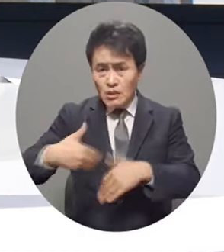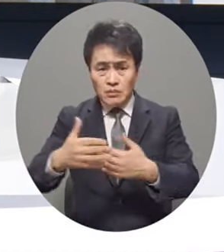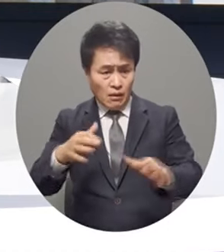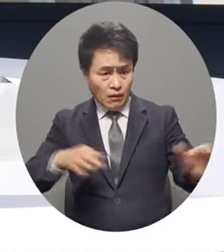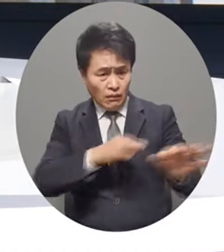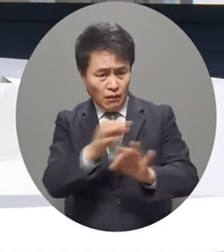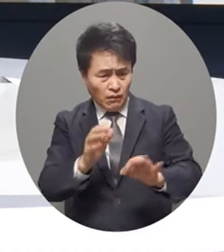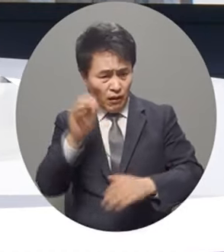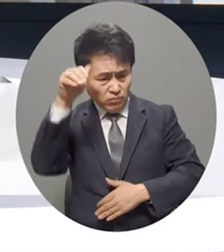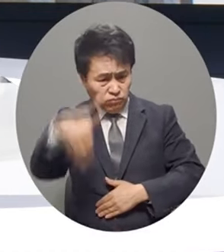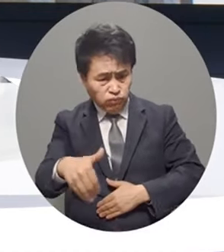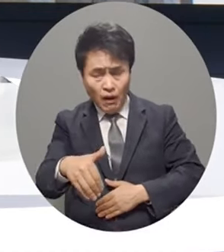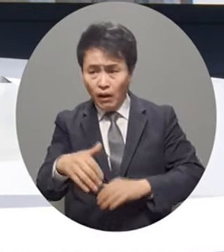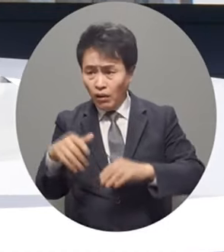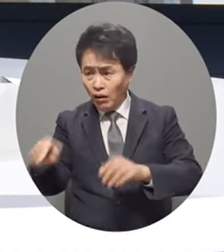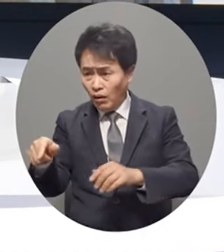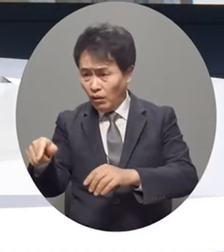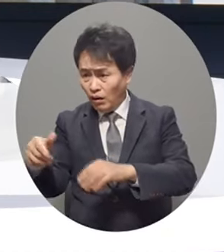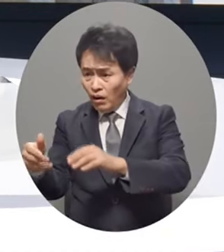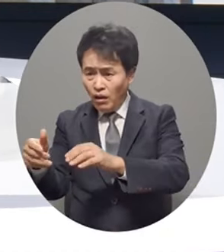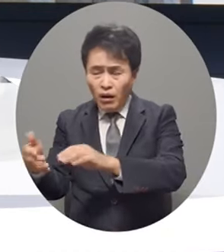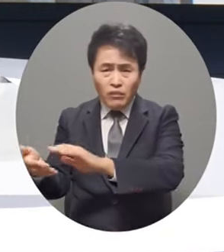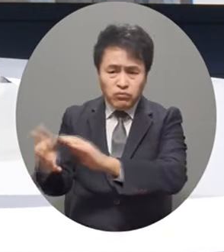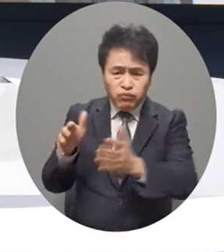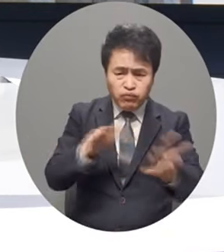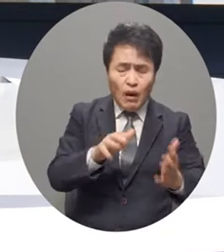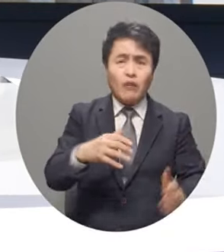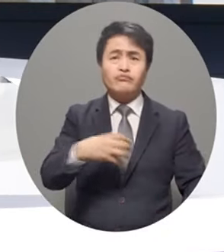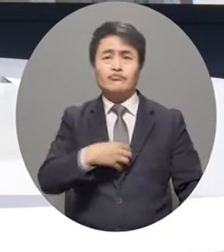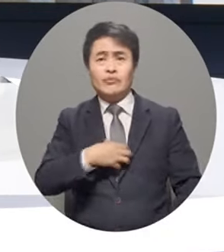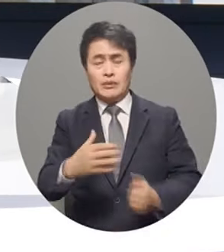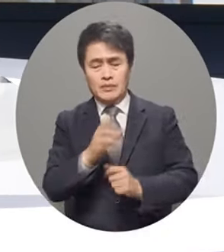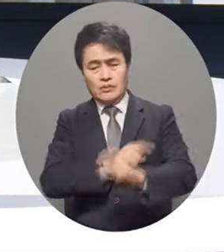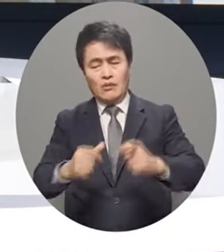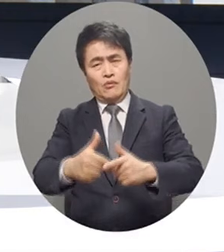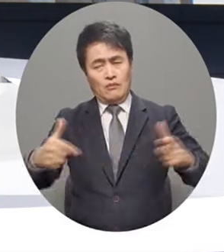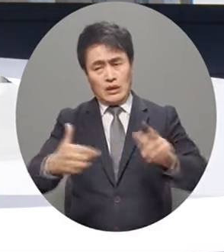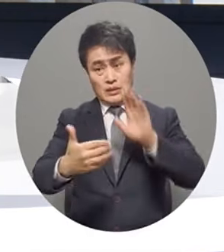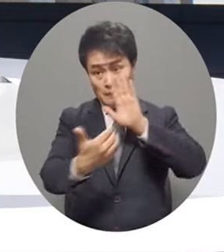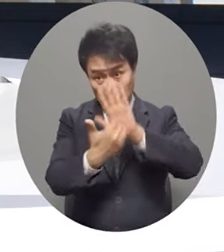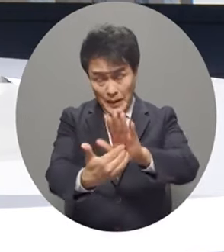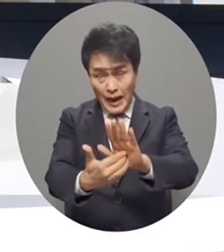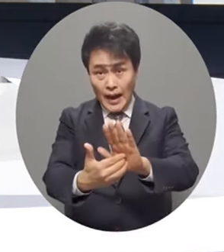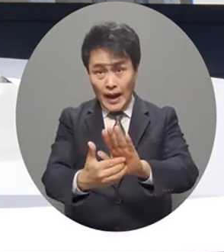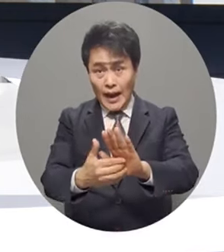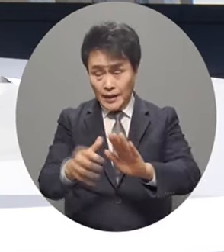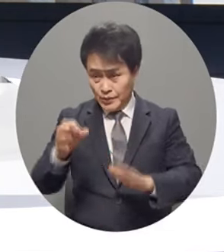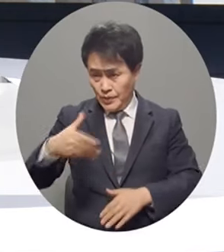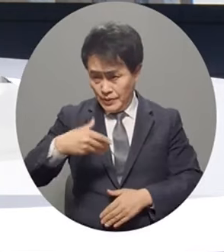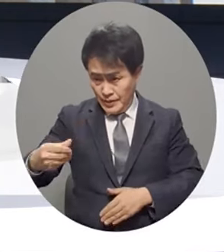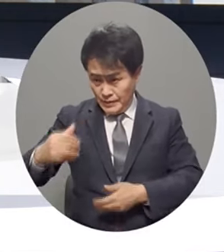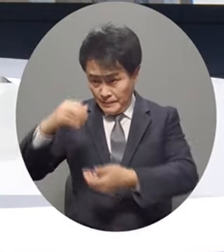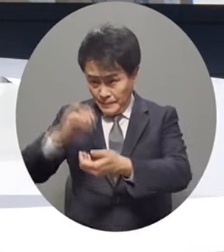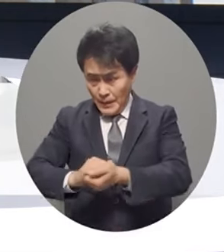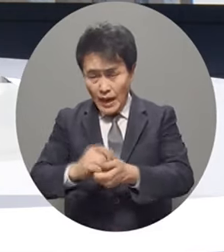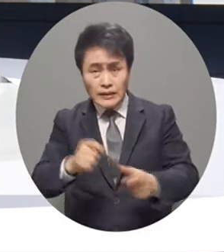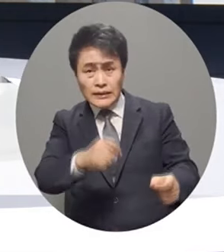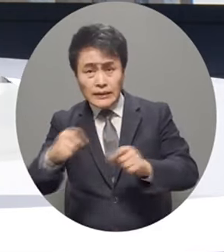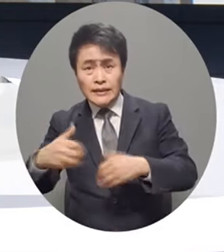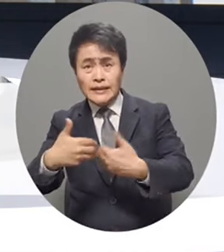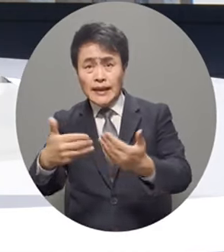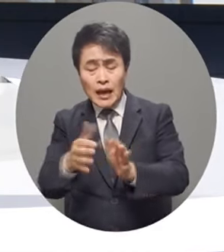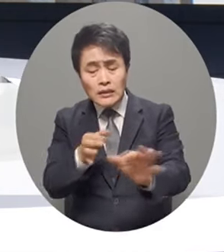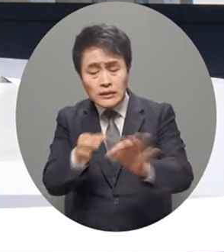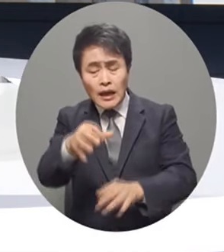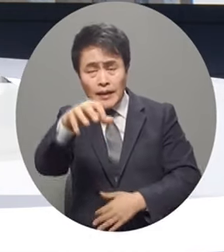있는 취약한 구조입니다. 금감원은 위험이 더 확산되지 않도록 대출 만기로 연명 중인 이른바 좀비 사업장에